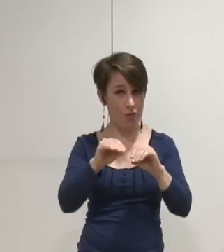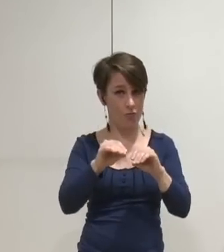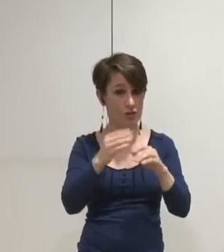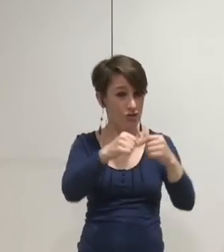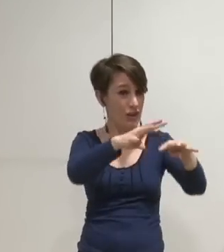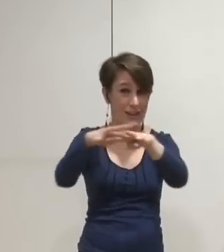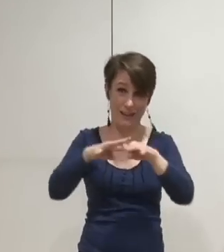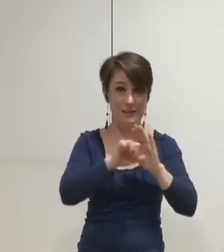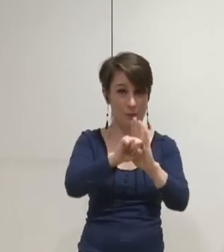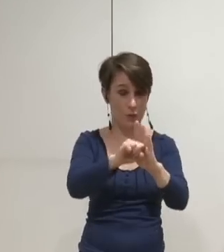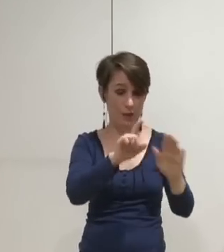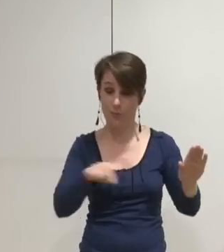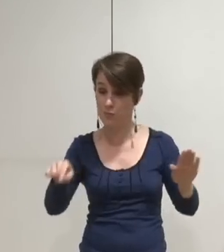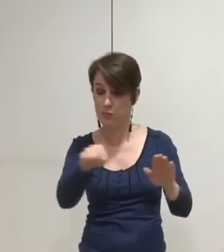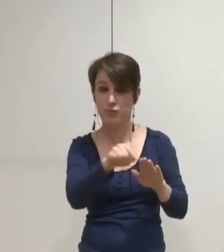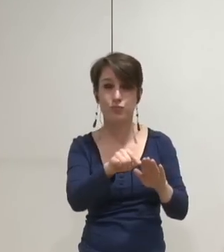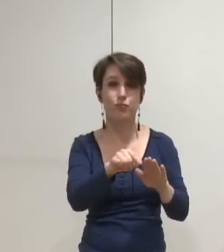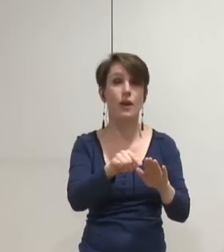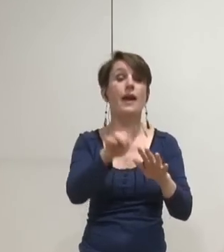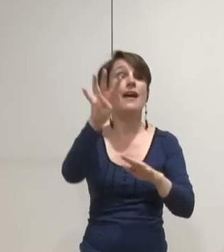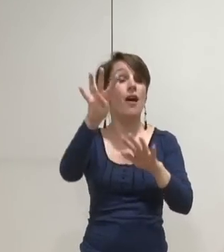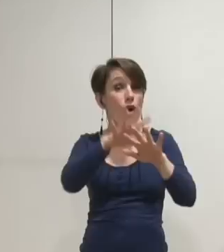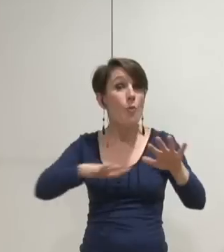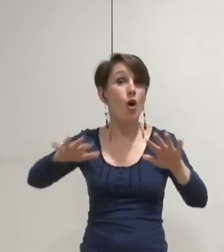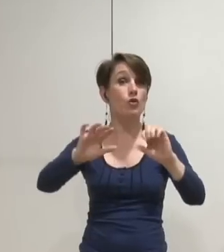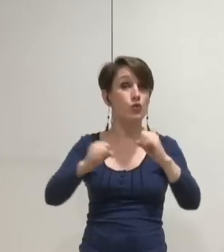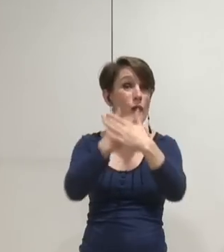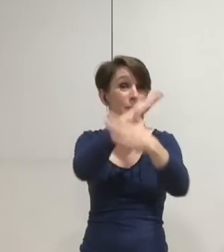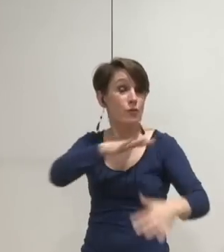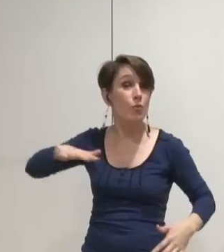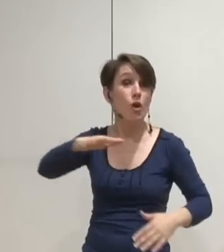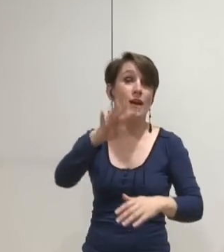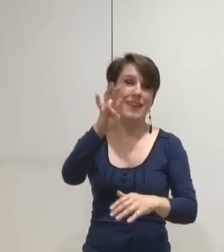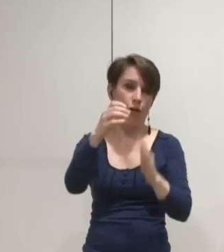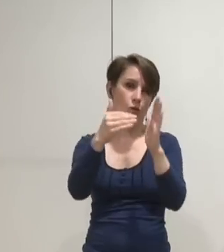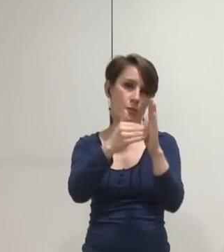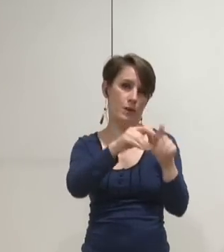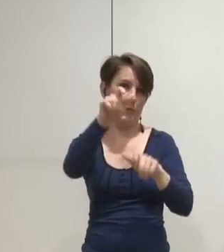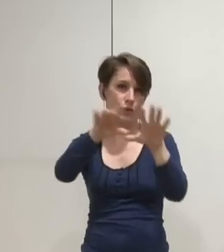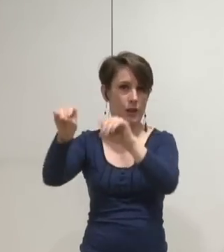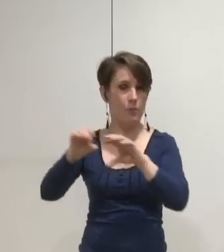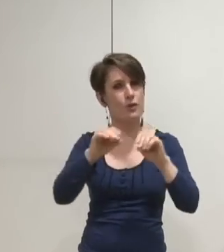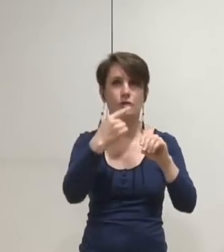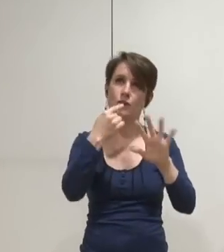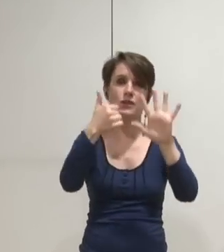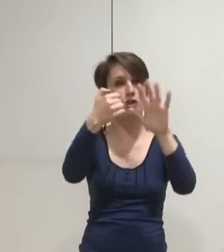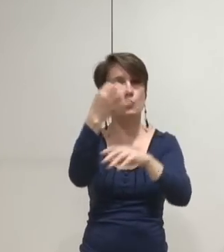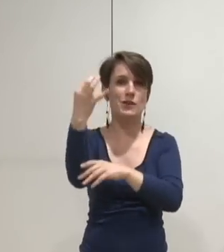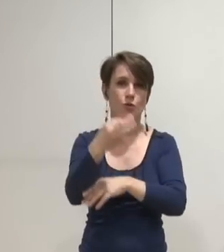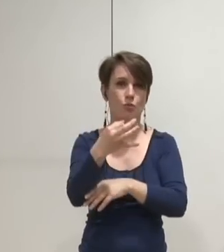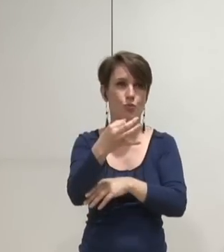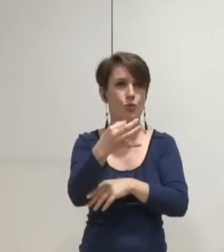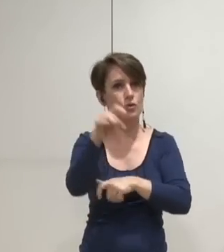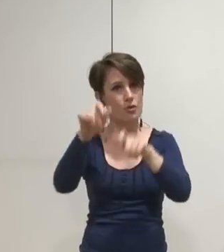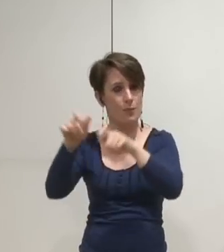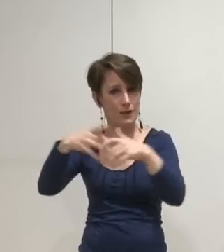prioritaires pour un peu moins de 40000 dans l'agglomération donc il y a environ 60 % un petit peu moins des habitants concernés par le contrat